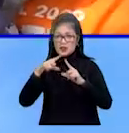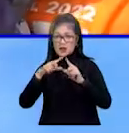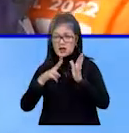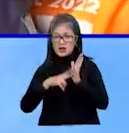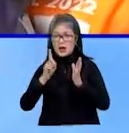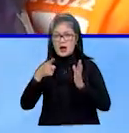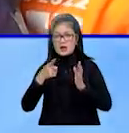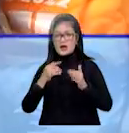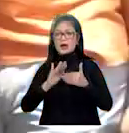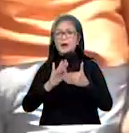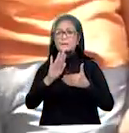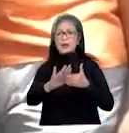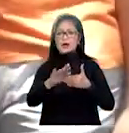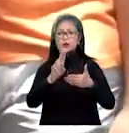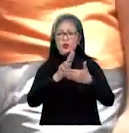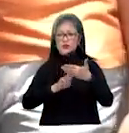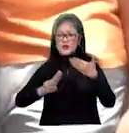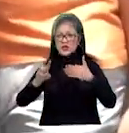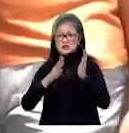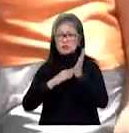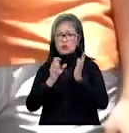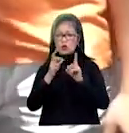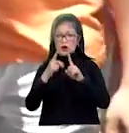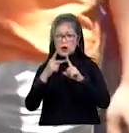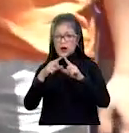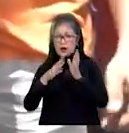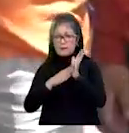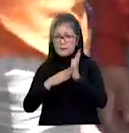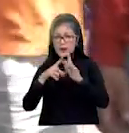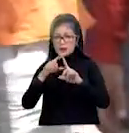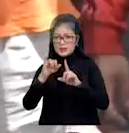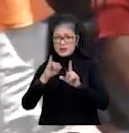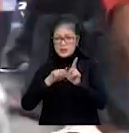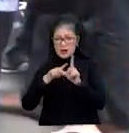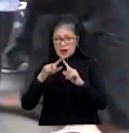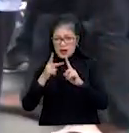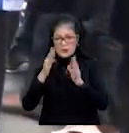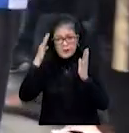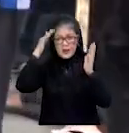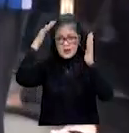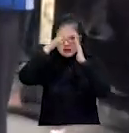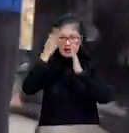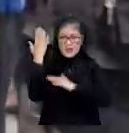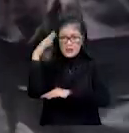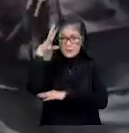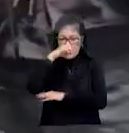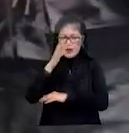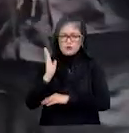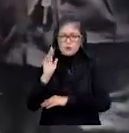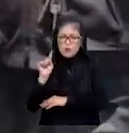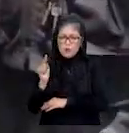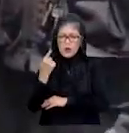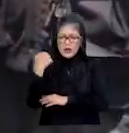Makassar. Tommy, yang juga dapat kami sampaikan bahwa sejak malam kemarin, sejak malam tadi ini aksi